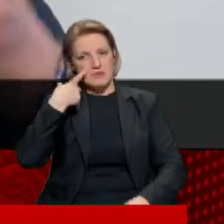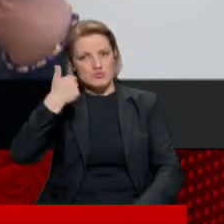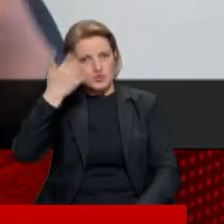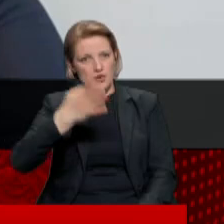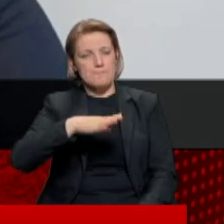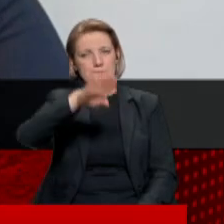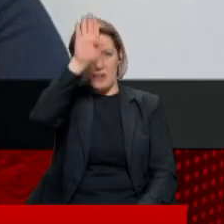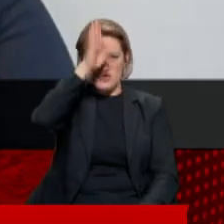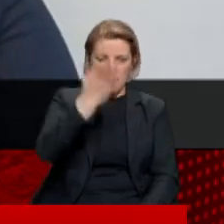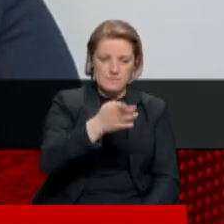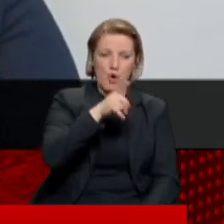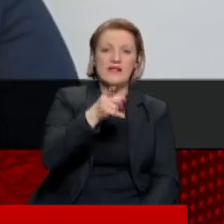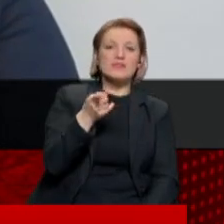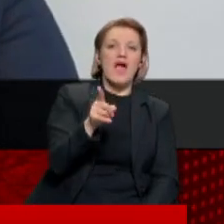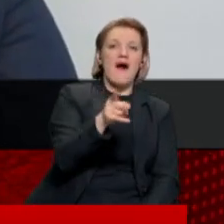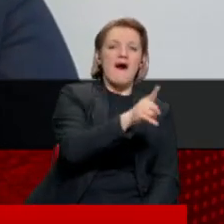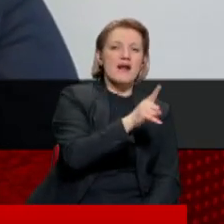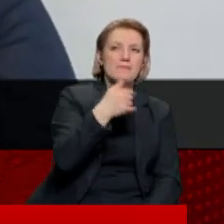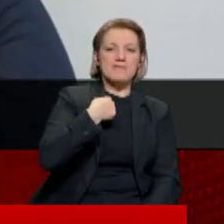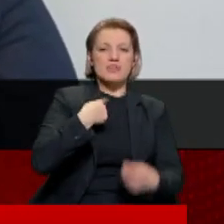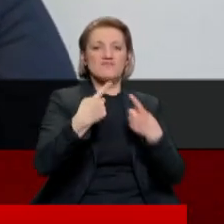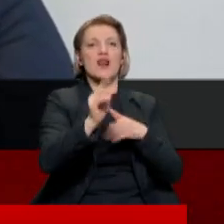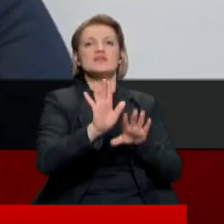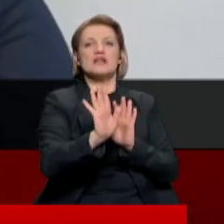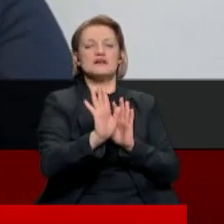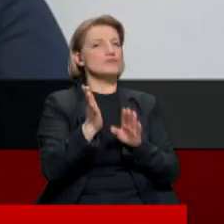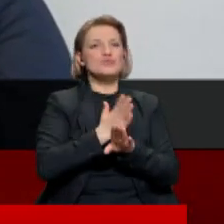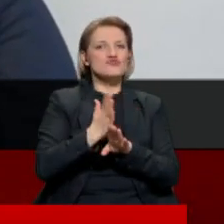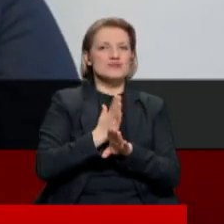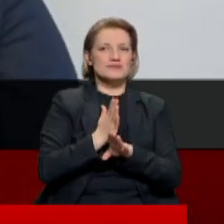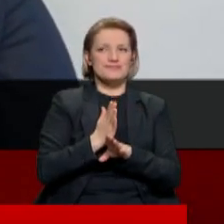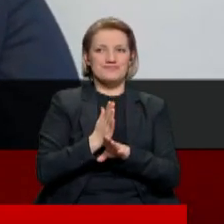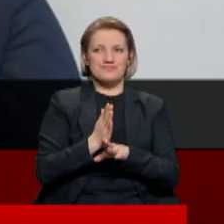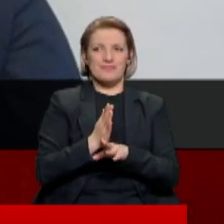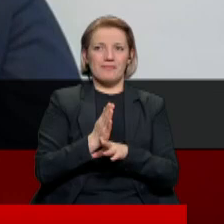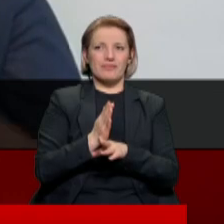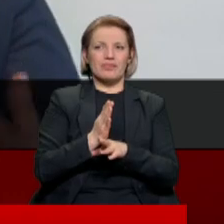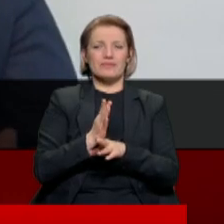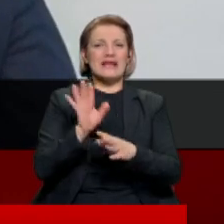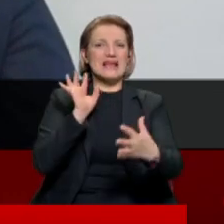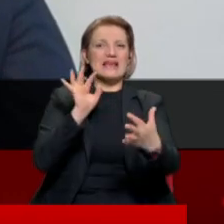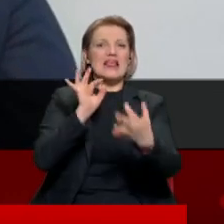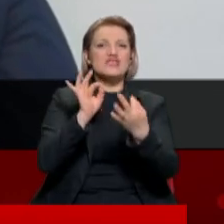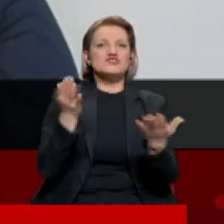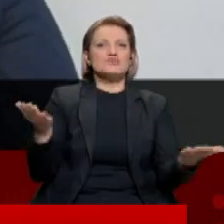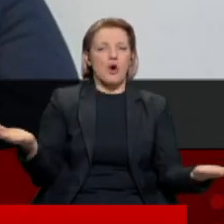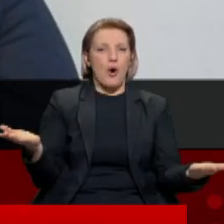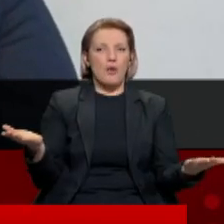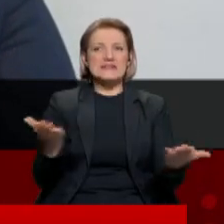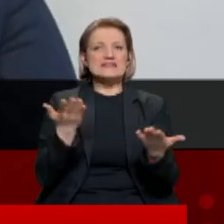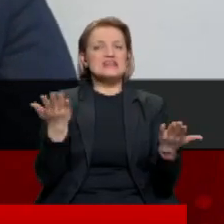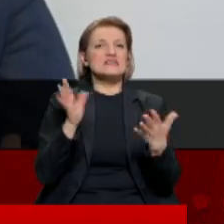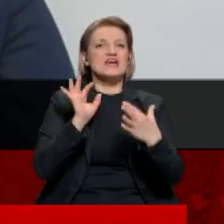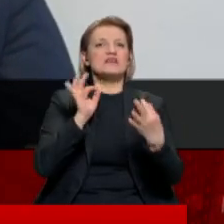Paşam ya da oradaki diğerleri de benden farklı değildi. Çünkü yani iletişim yok. Nasıl